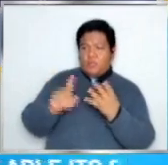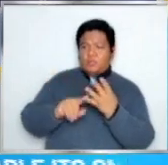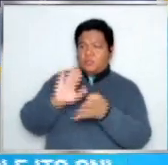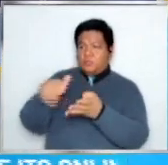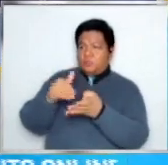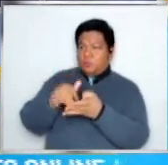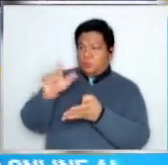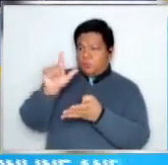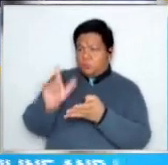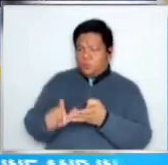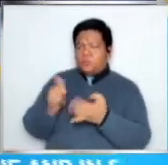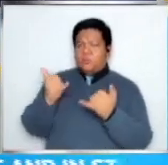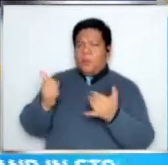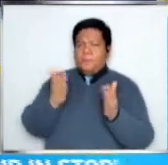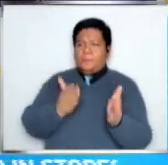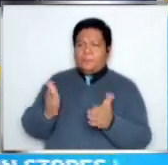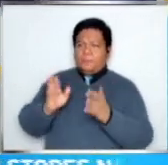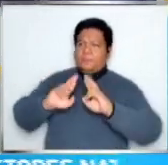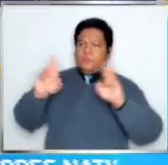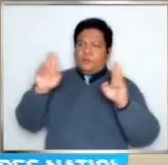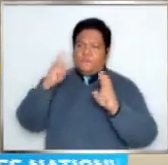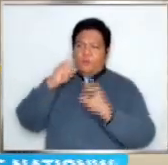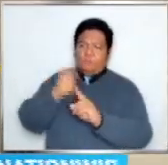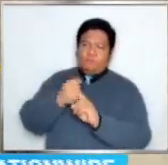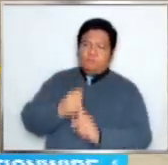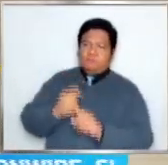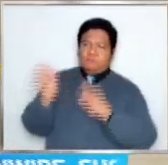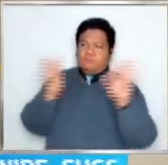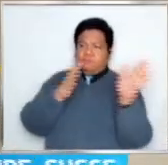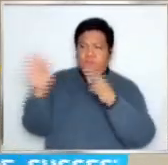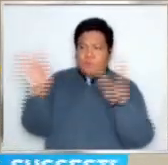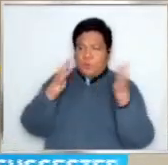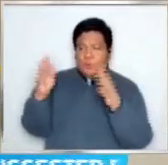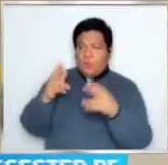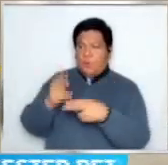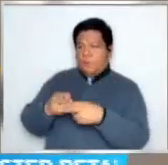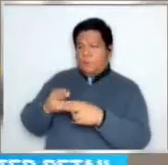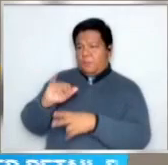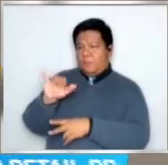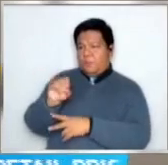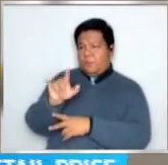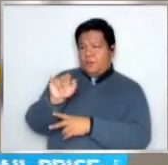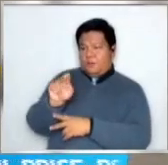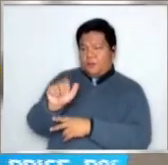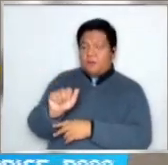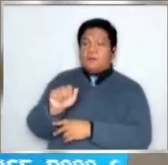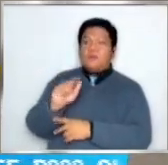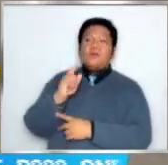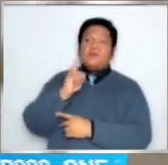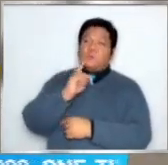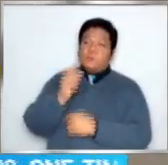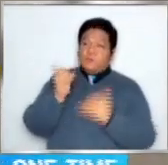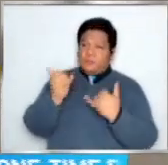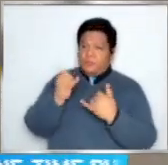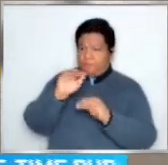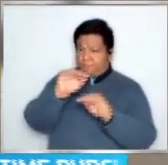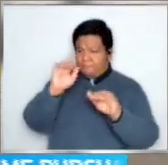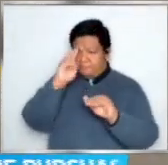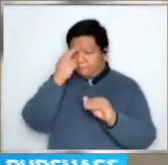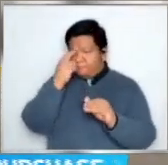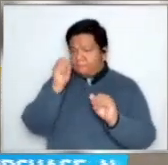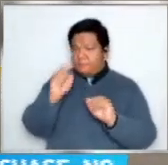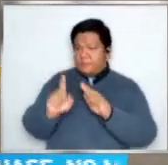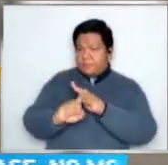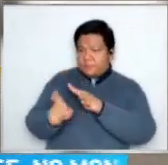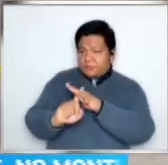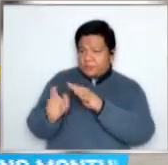po nitong si Bagyong Julina. Ang mga paalala po ng pag-evacuate, ng posibleng pag-evacuate at yung pag-iwas doon